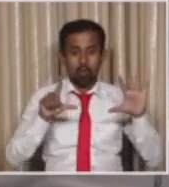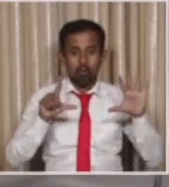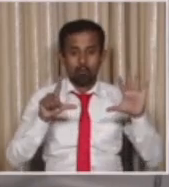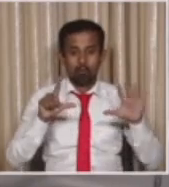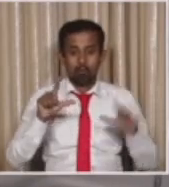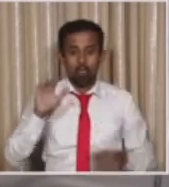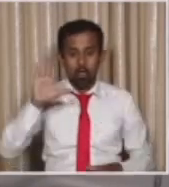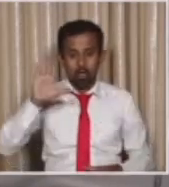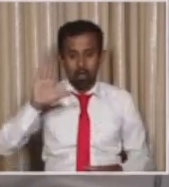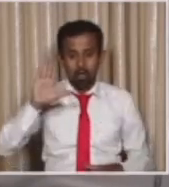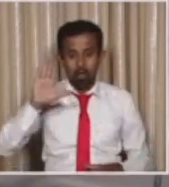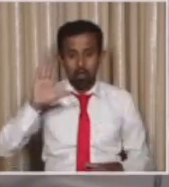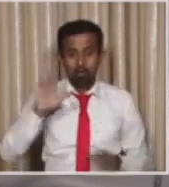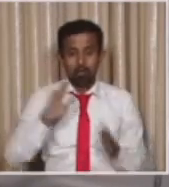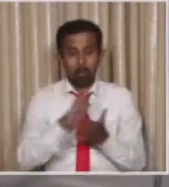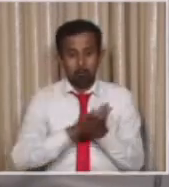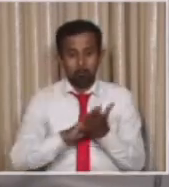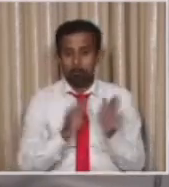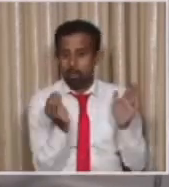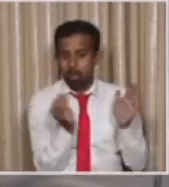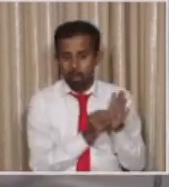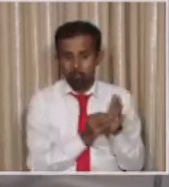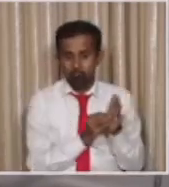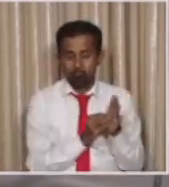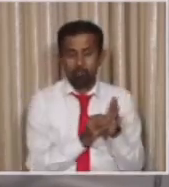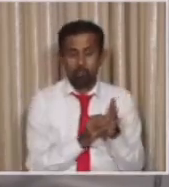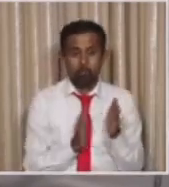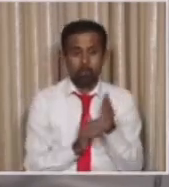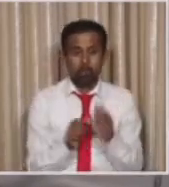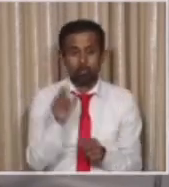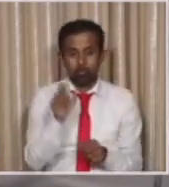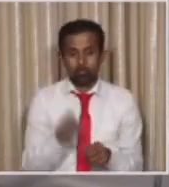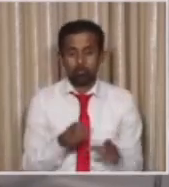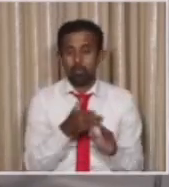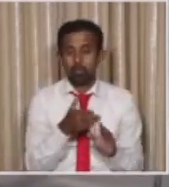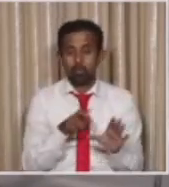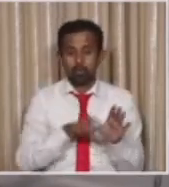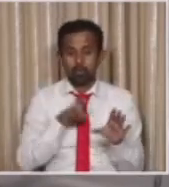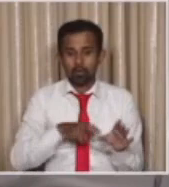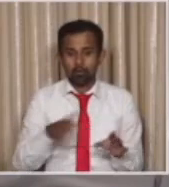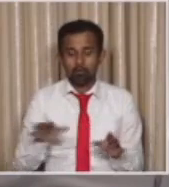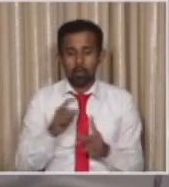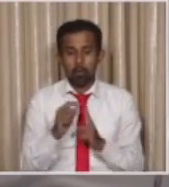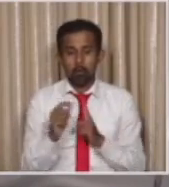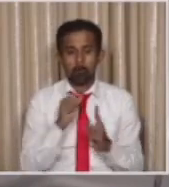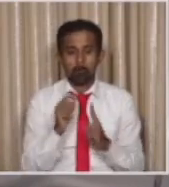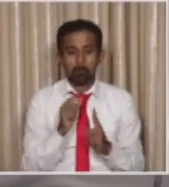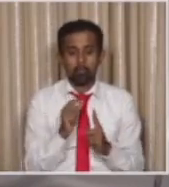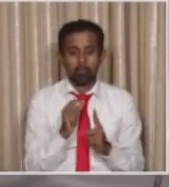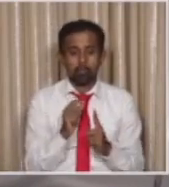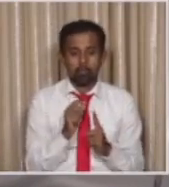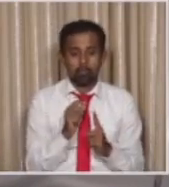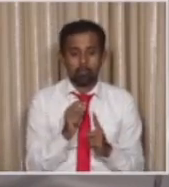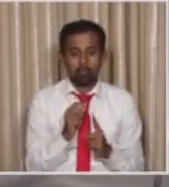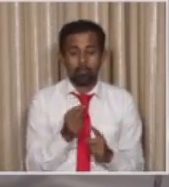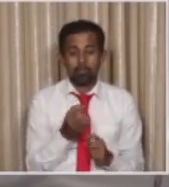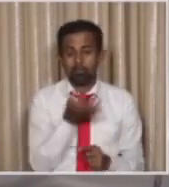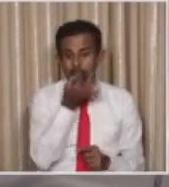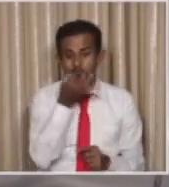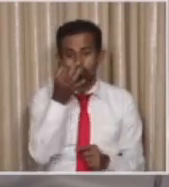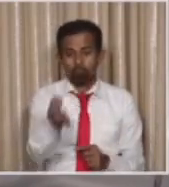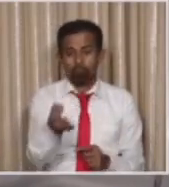आवगंती इता पैदल सटावा यम साजिके किवत्मठ पार्लिमेंट यो यो चोदना